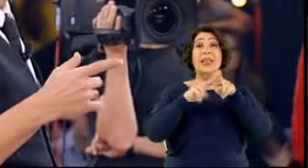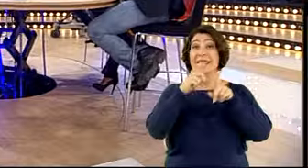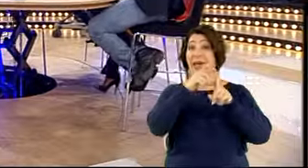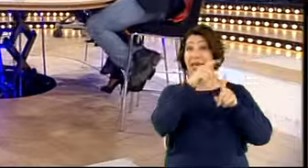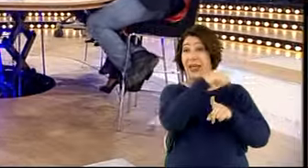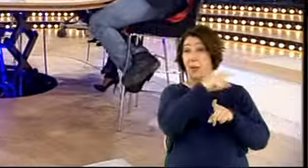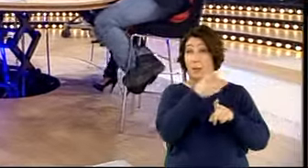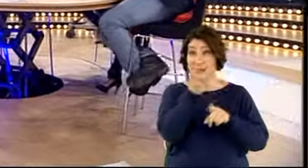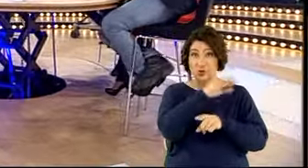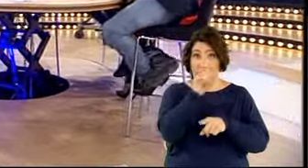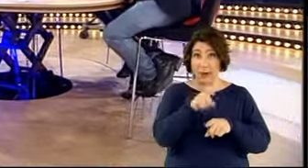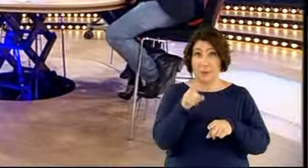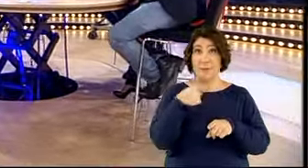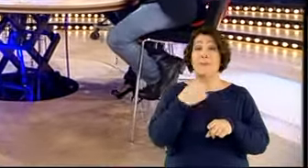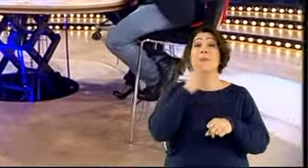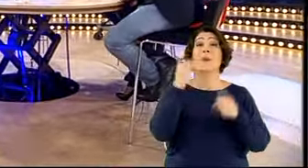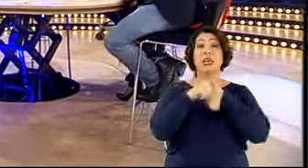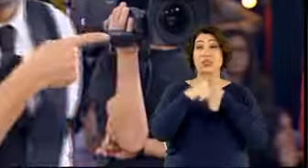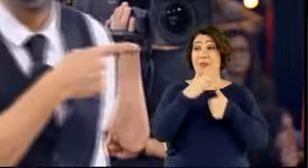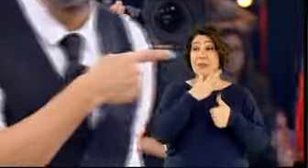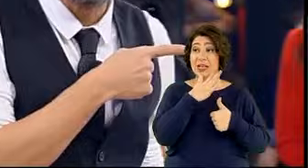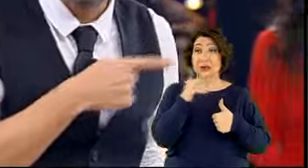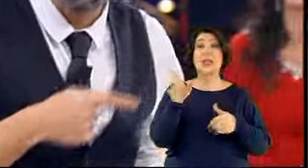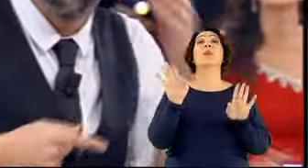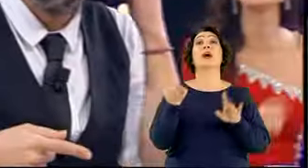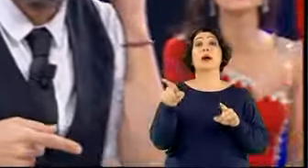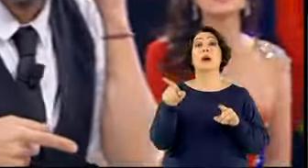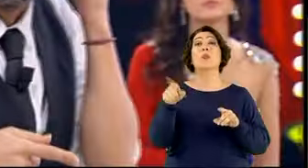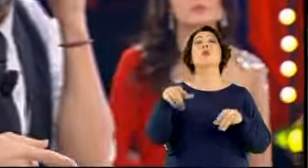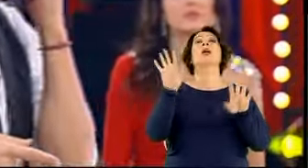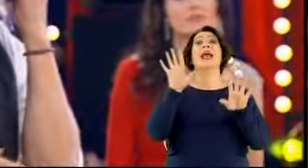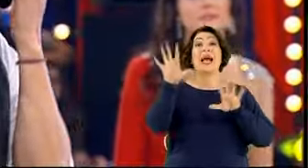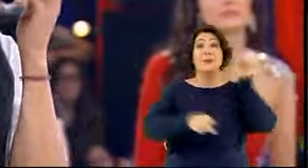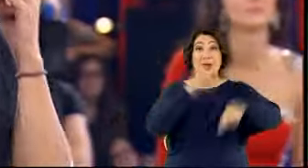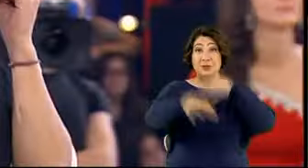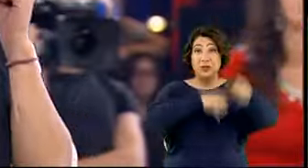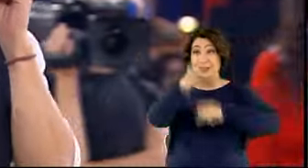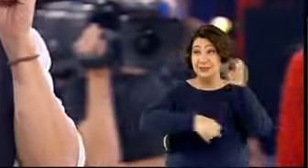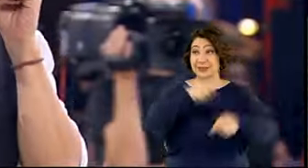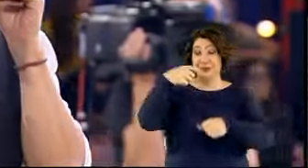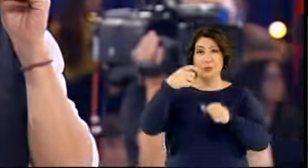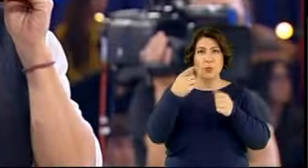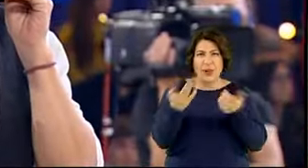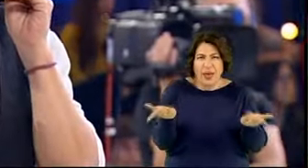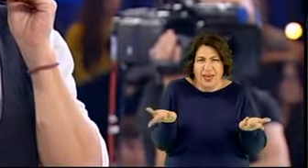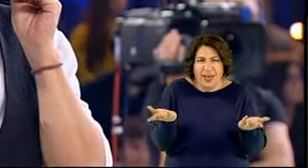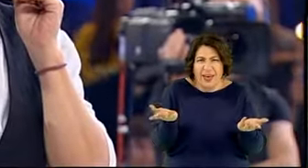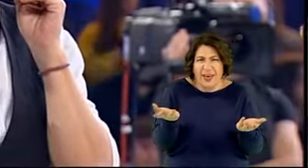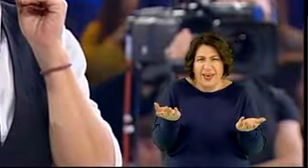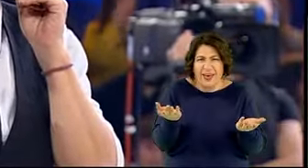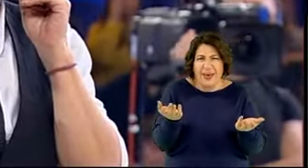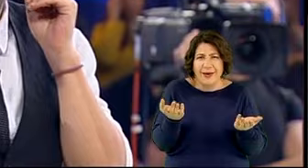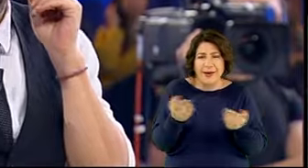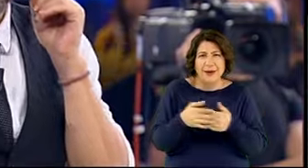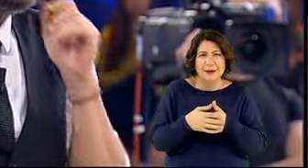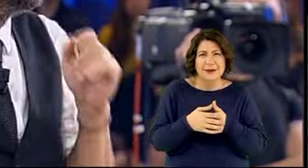şey. Bu başka mı? Ben bilmem eşim biliyor. Bu bilmem bilmem eşim bilir değil mi? Değil bu kapış kapış. Kapış kapış. Bu kapış kapış. Kapış kapış ne ya? Saat